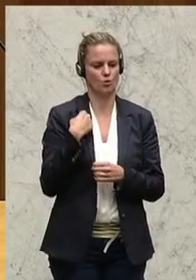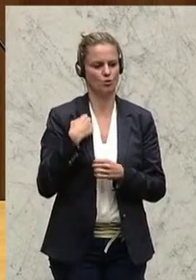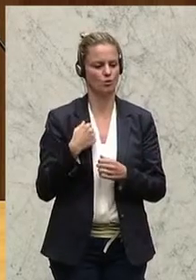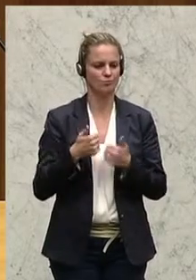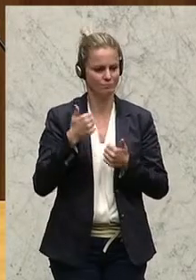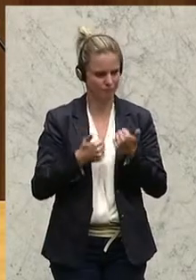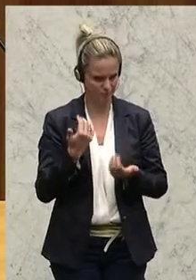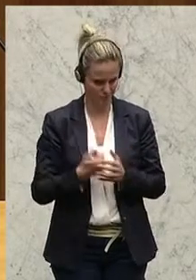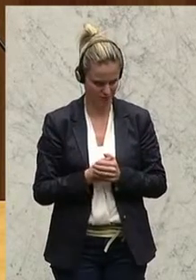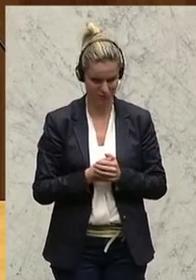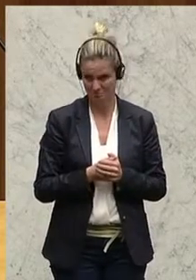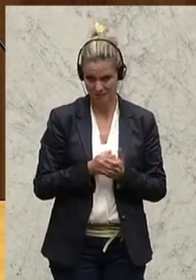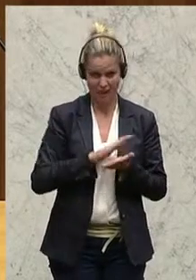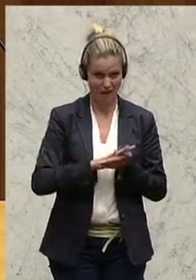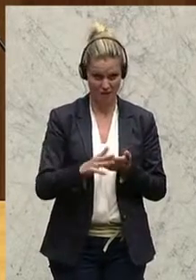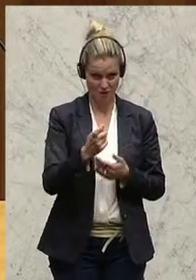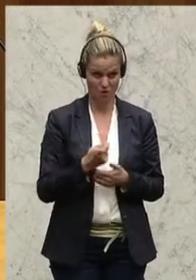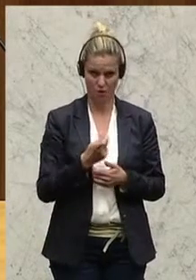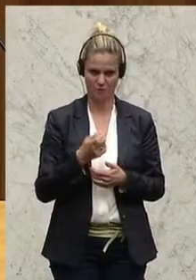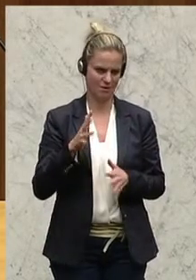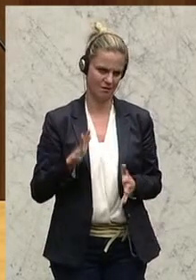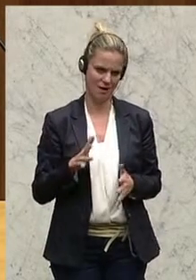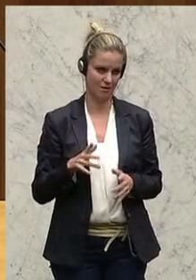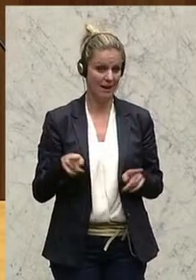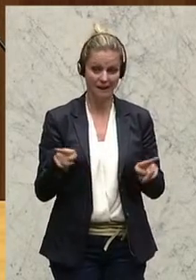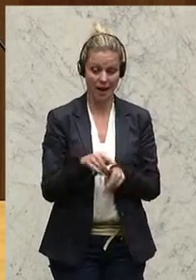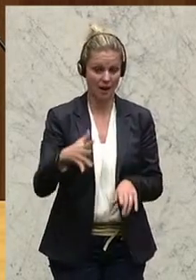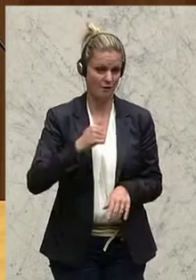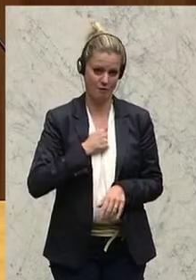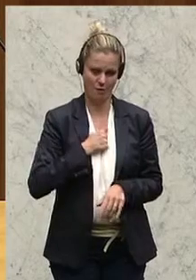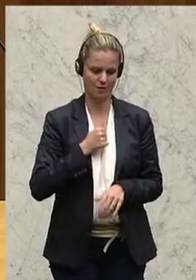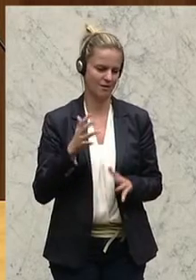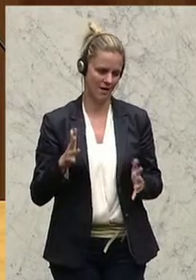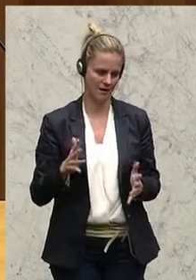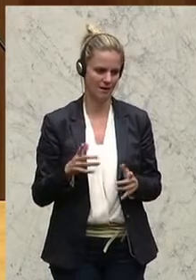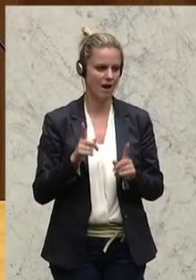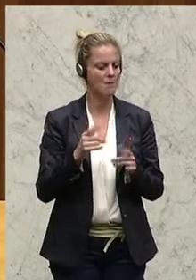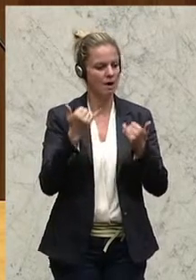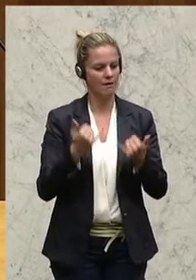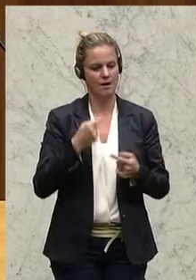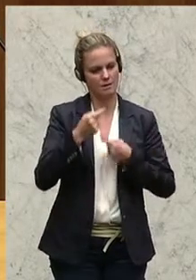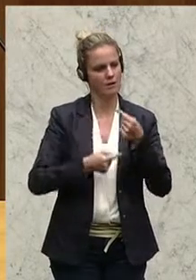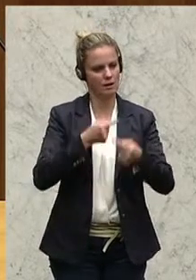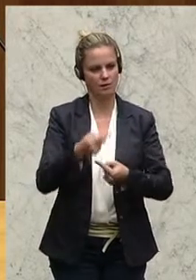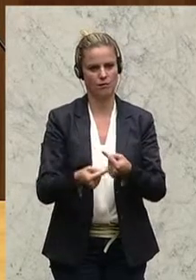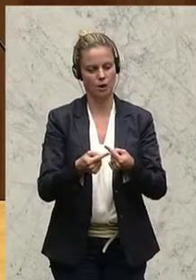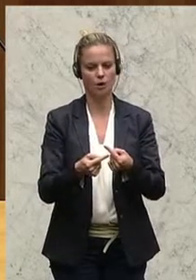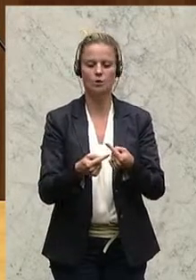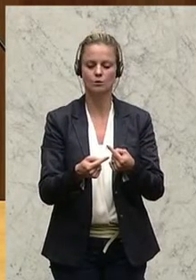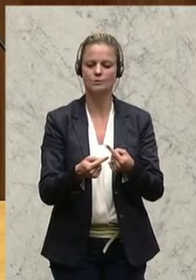nicht einfach werden und das wird auch nicht gleich Erfolge bringen, aber angesichts der aktuellen Entwicklungen wäre